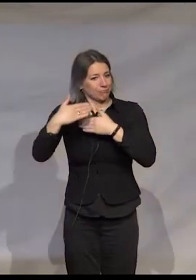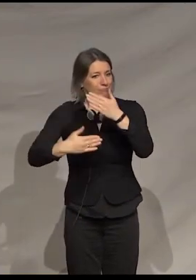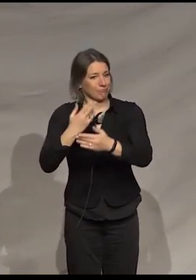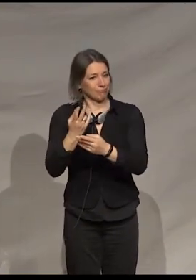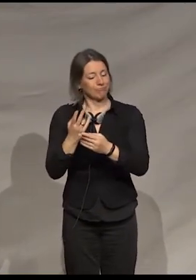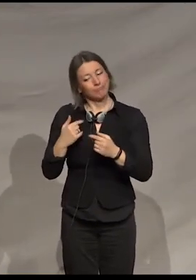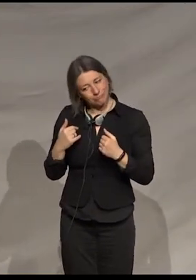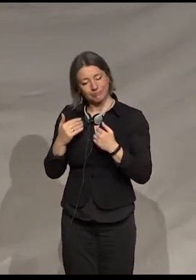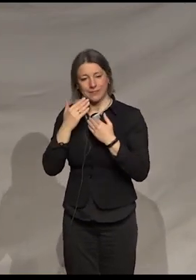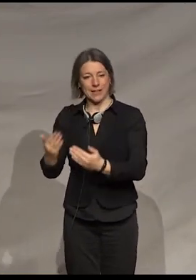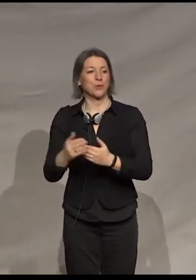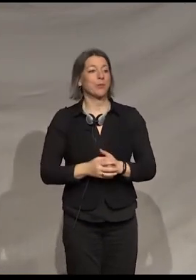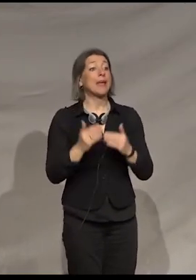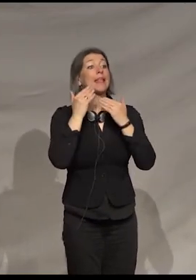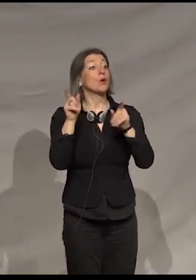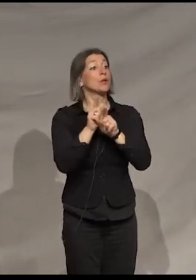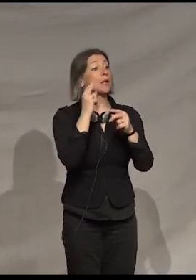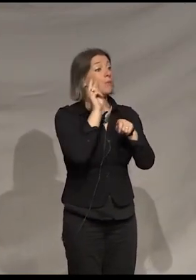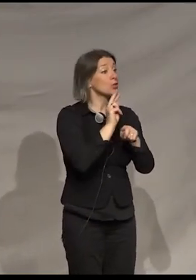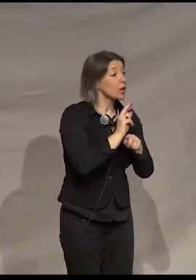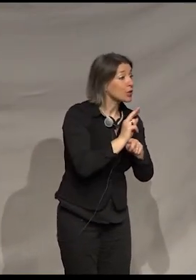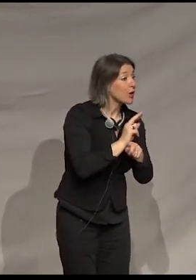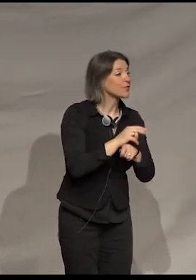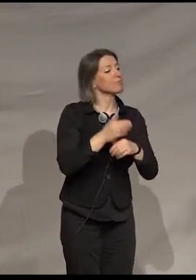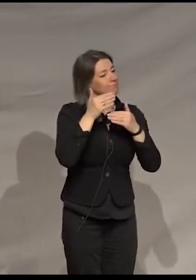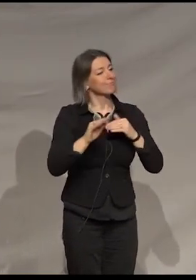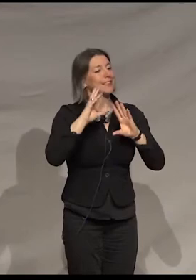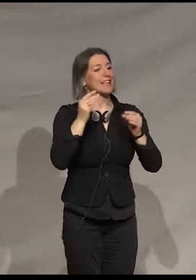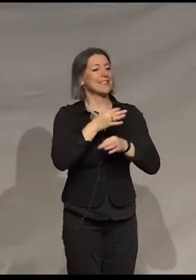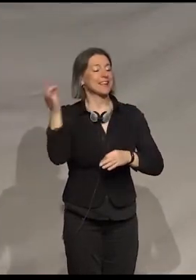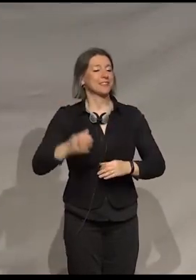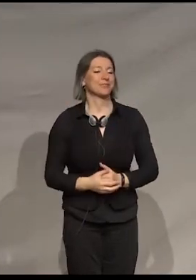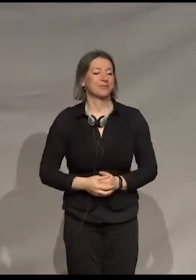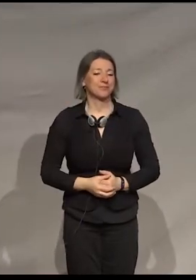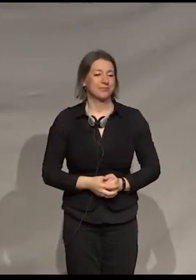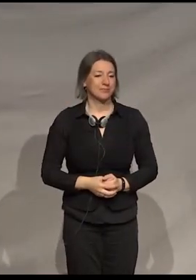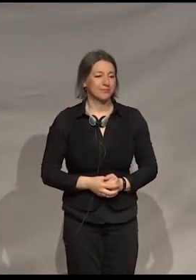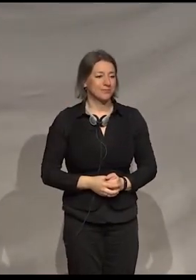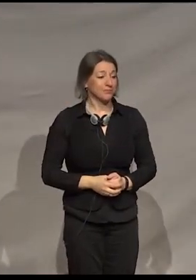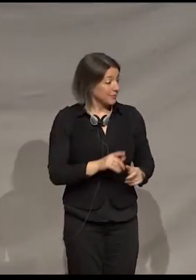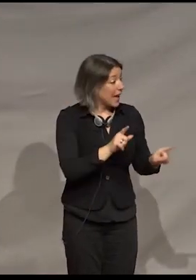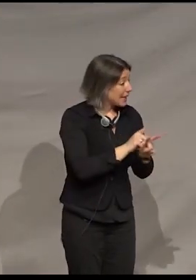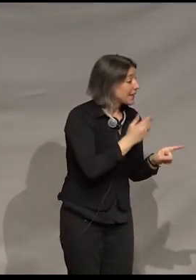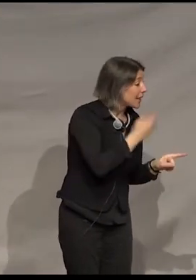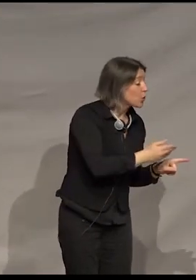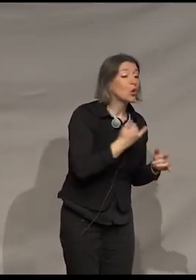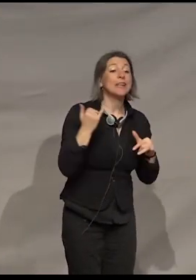pozornost. Petr Uličný, Benetronic, užijte si krásný den. A Jirka Jambor.